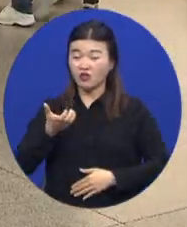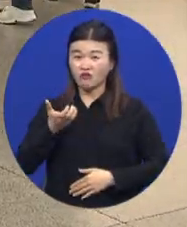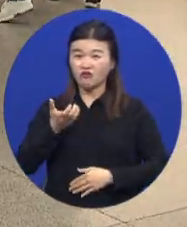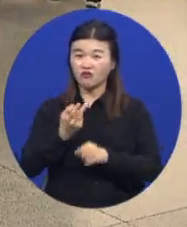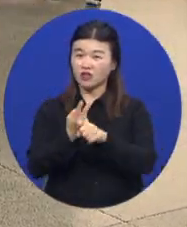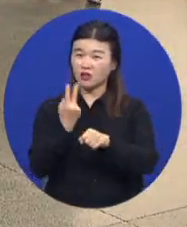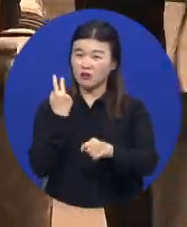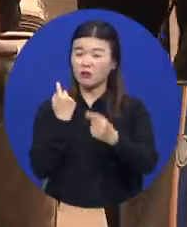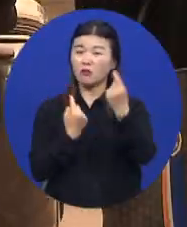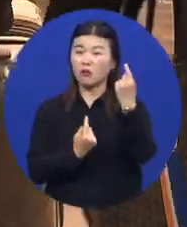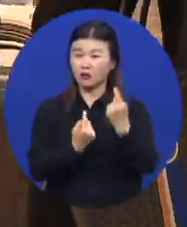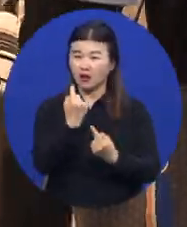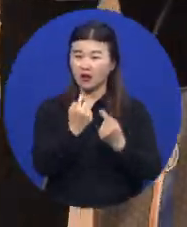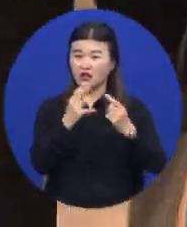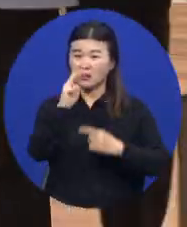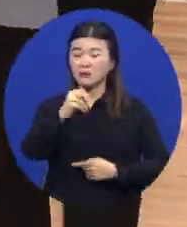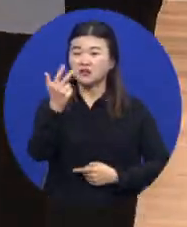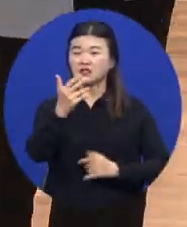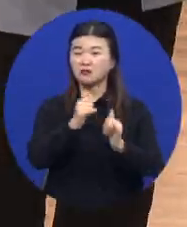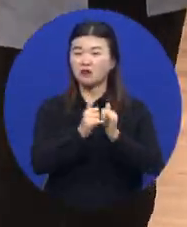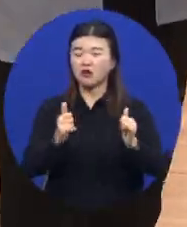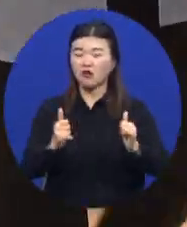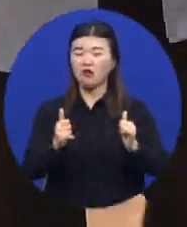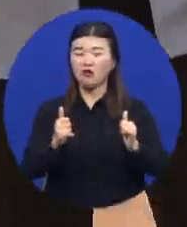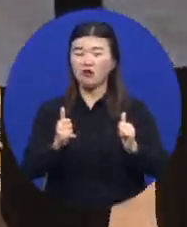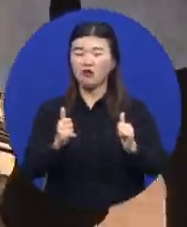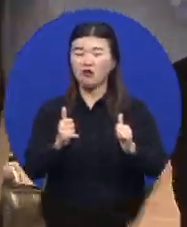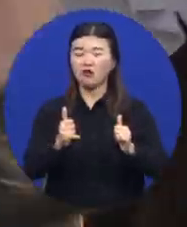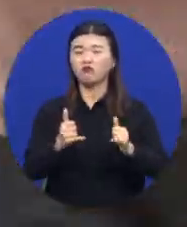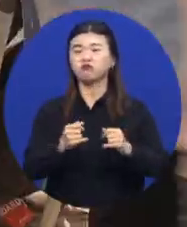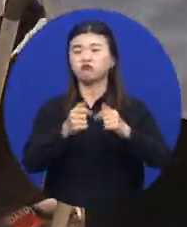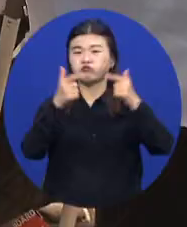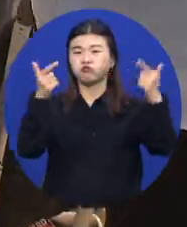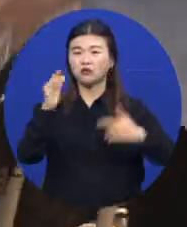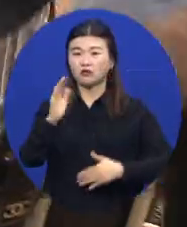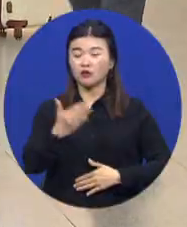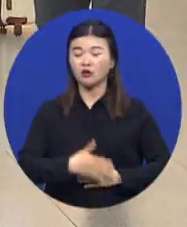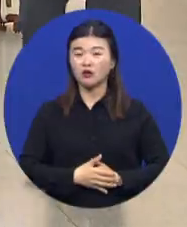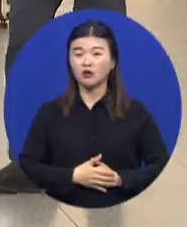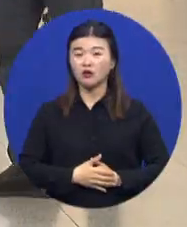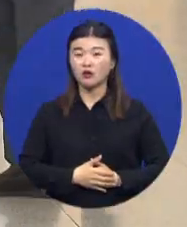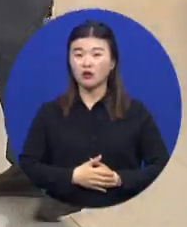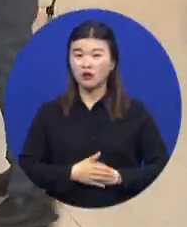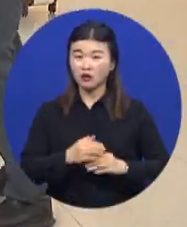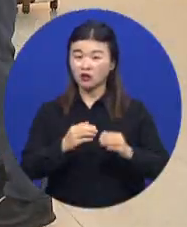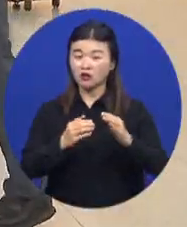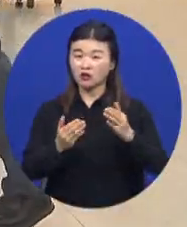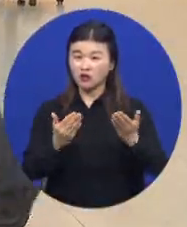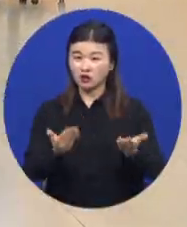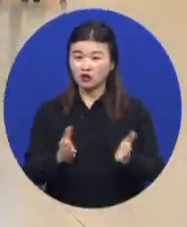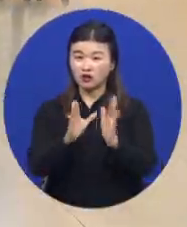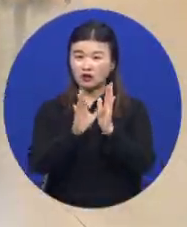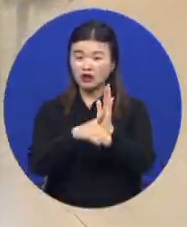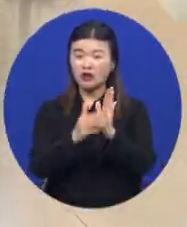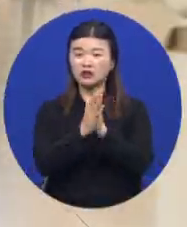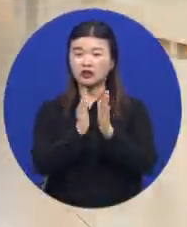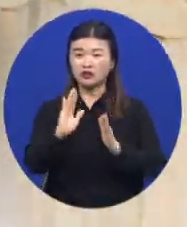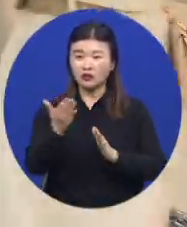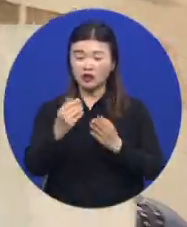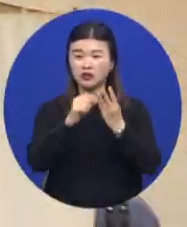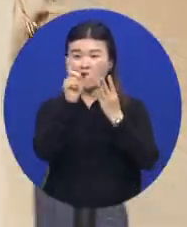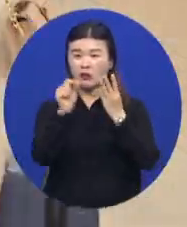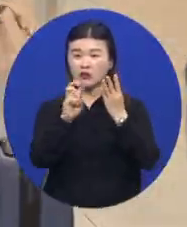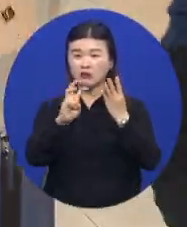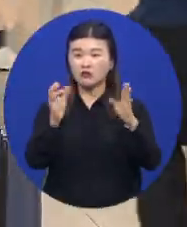이전인 재작년에 3만 7천여 명보다도 많았습니다. 징검다리 황금 연휴가 시작된